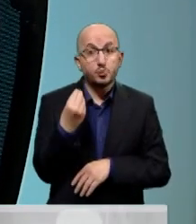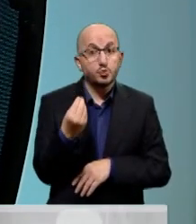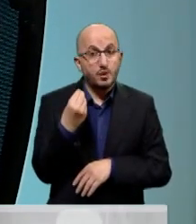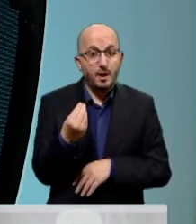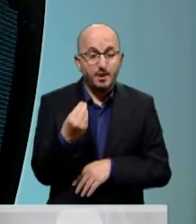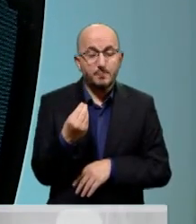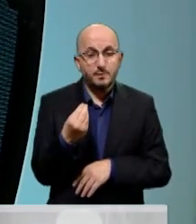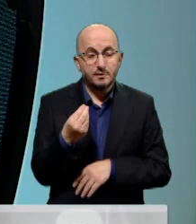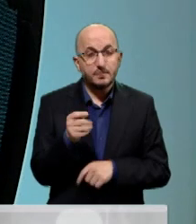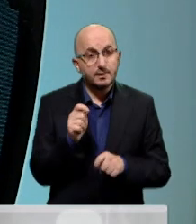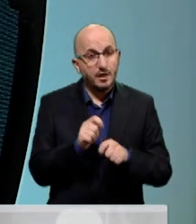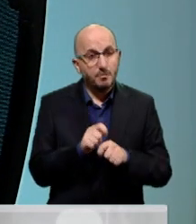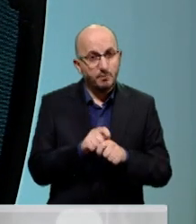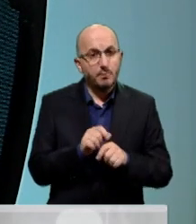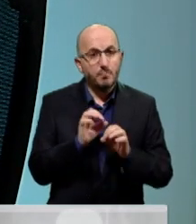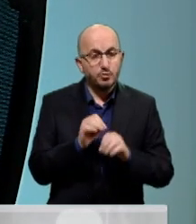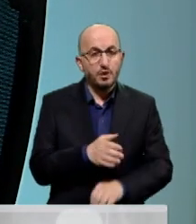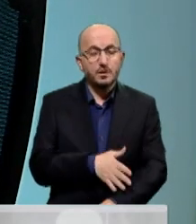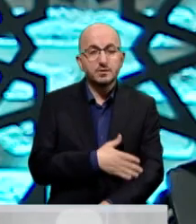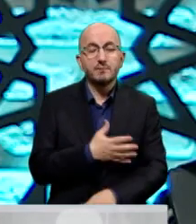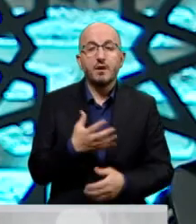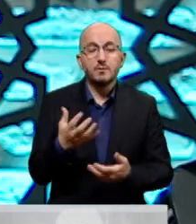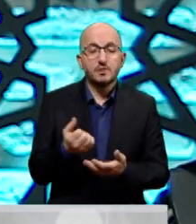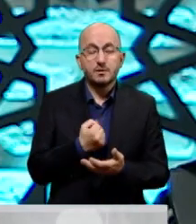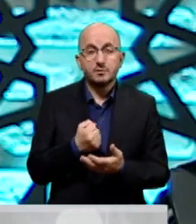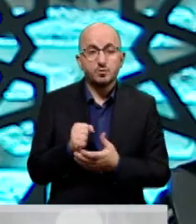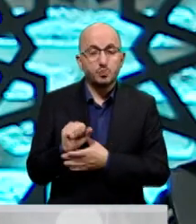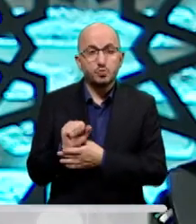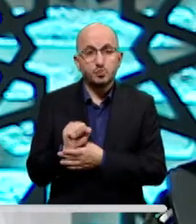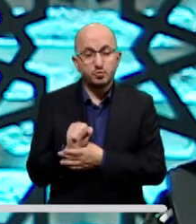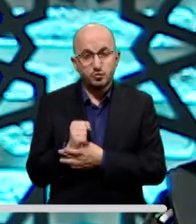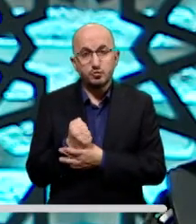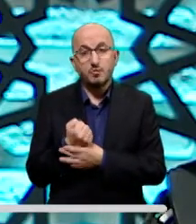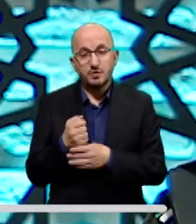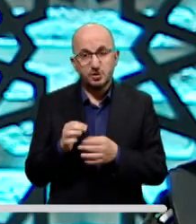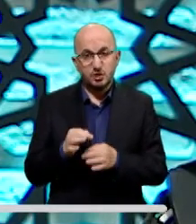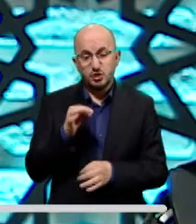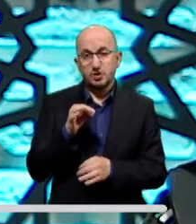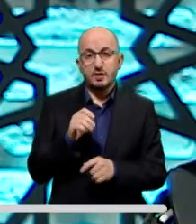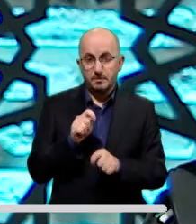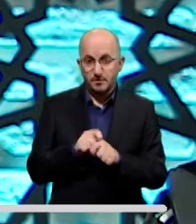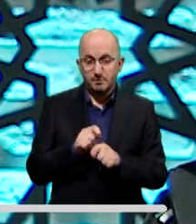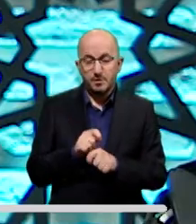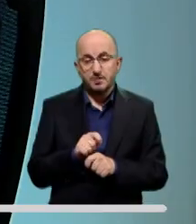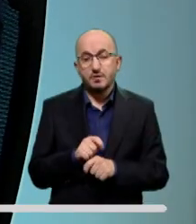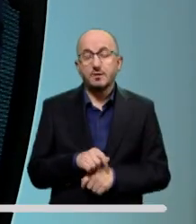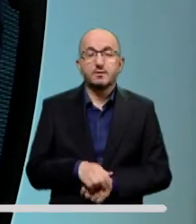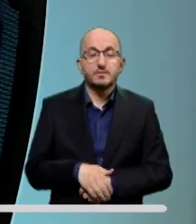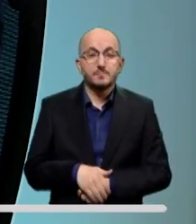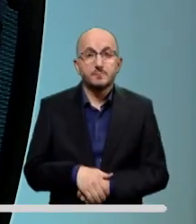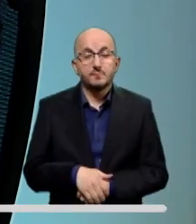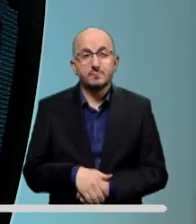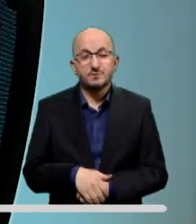yani yapan mutlaka sevabını al Erbaa buna yaptırırsak bir problem tabii Öyle her önüne gelene kestirmemek